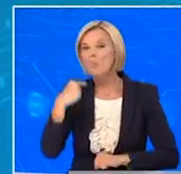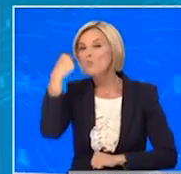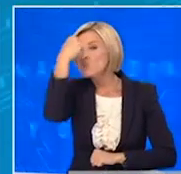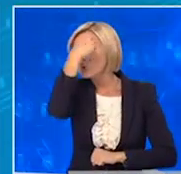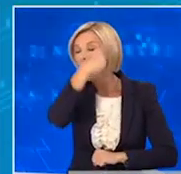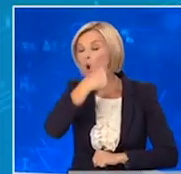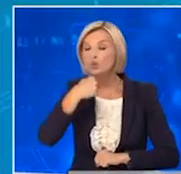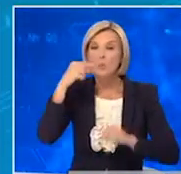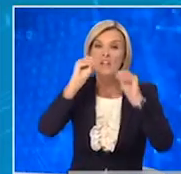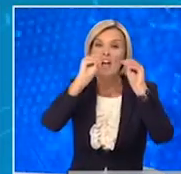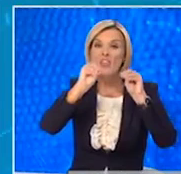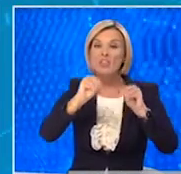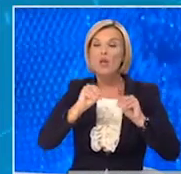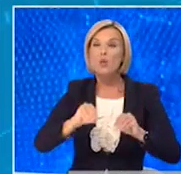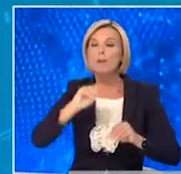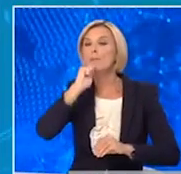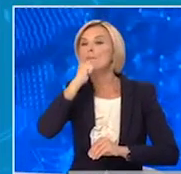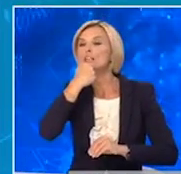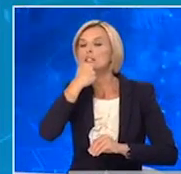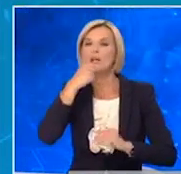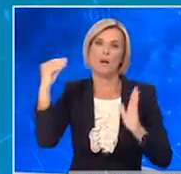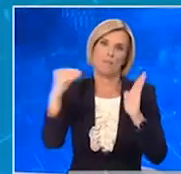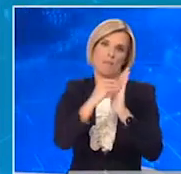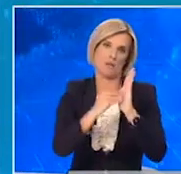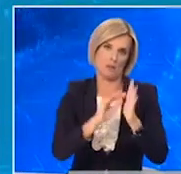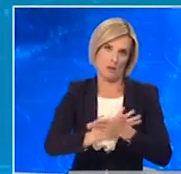πω, στο ζήτημα των κανόνων του GDPR.